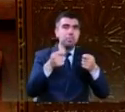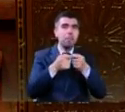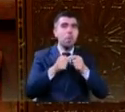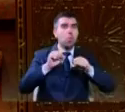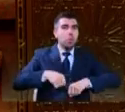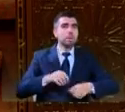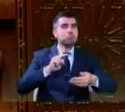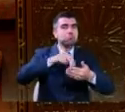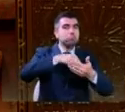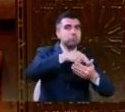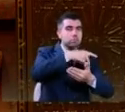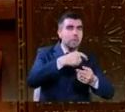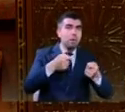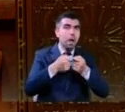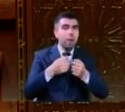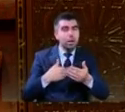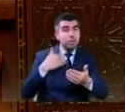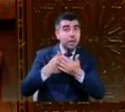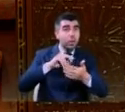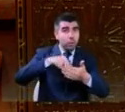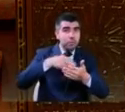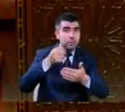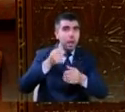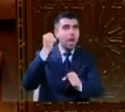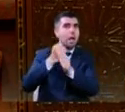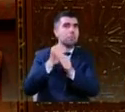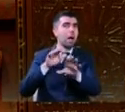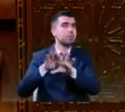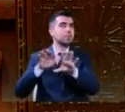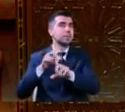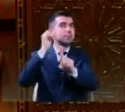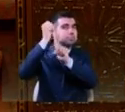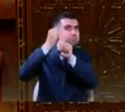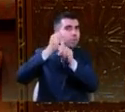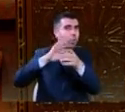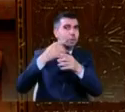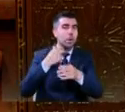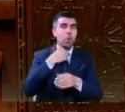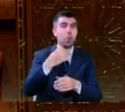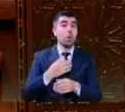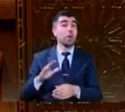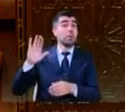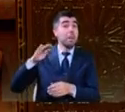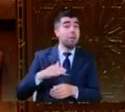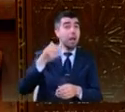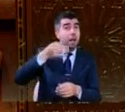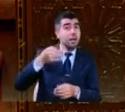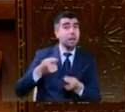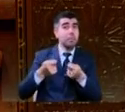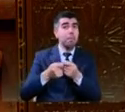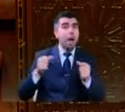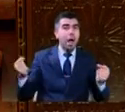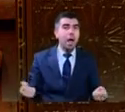ومباشرة سينطلق العمل، لأنه كما تفضلتي السيد النائب المحترم هذه المنطقة ديال بني ملال في هذه الجهة غادي تكون محور